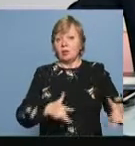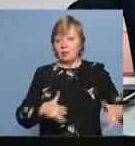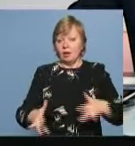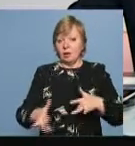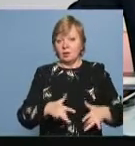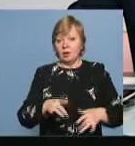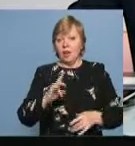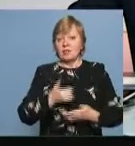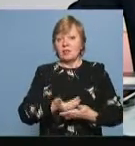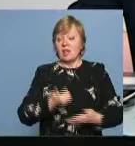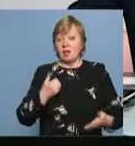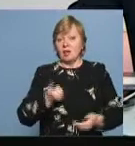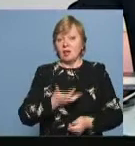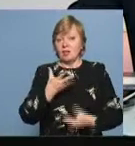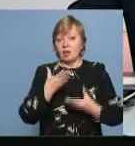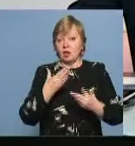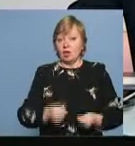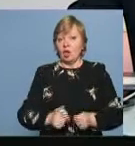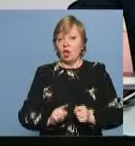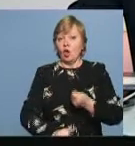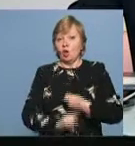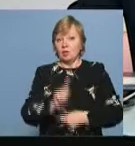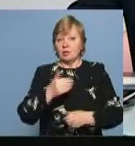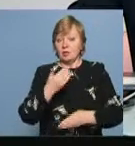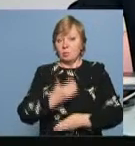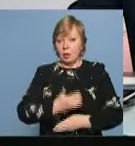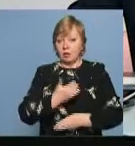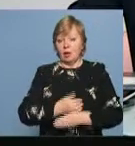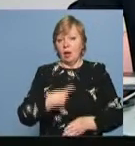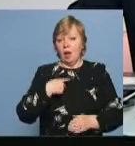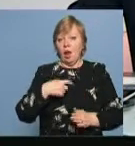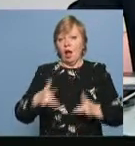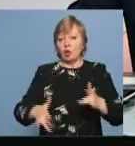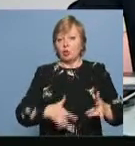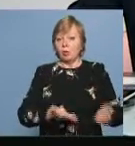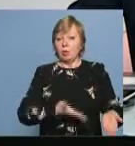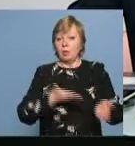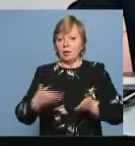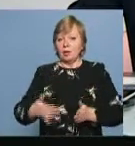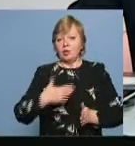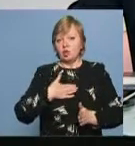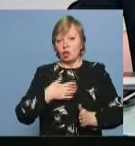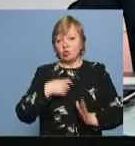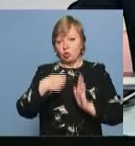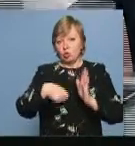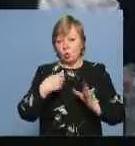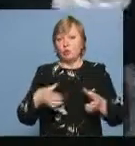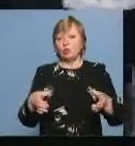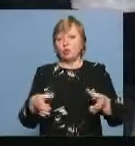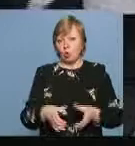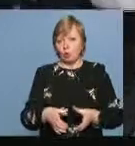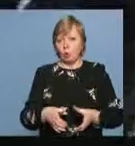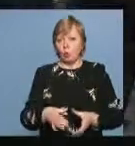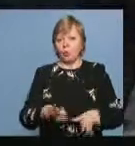дней до выхода на большую сцену актеры позвали нашу съемочную группу на репетиции.